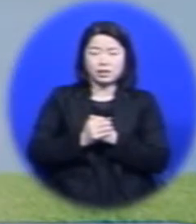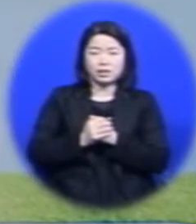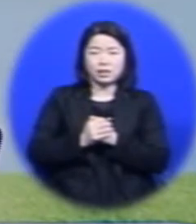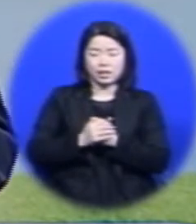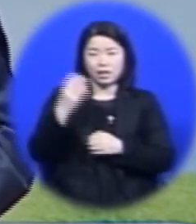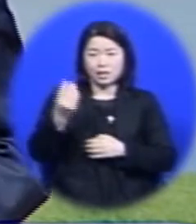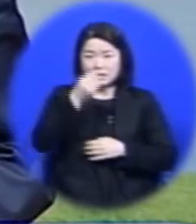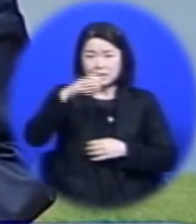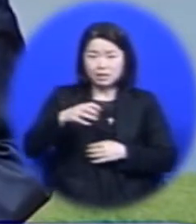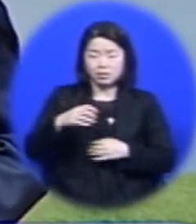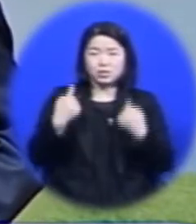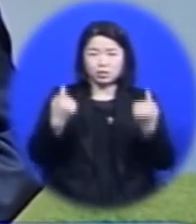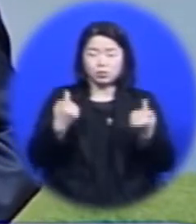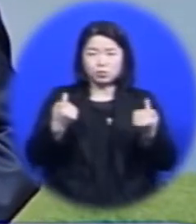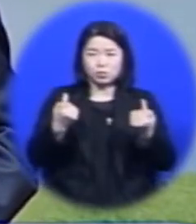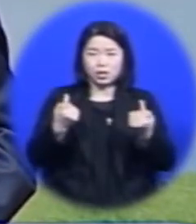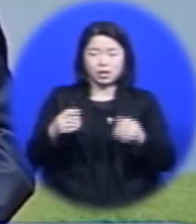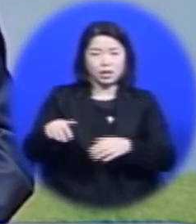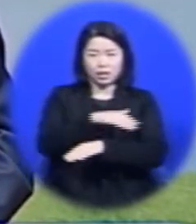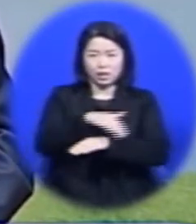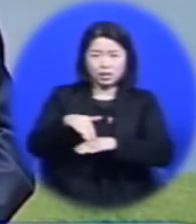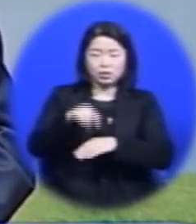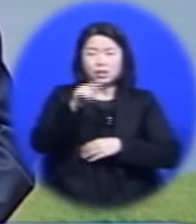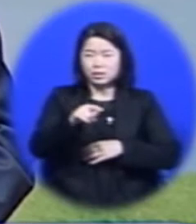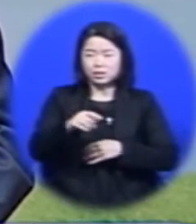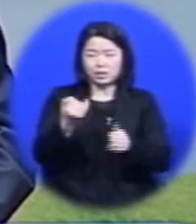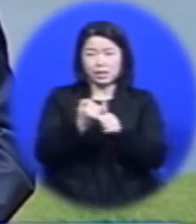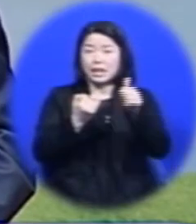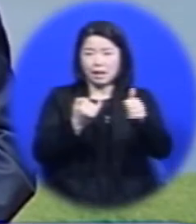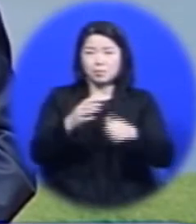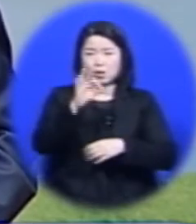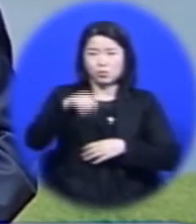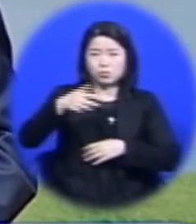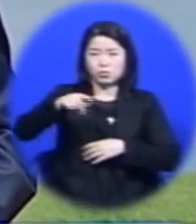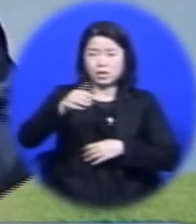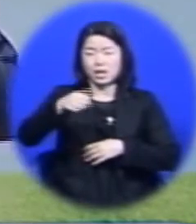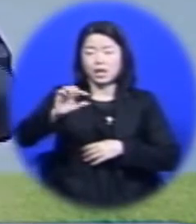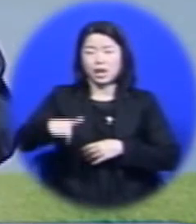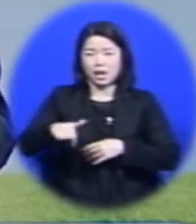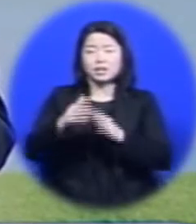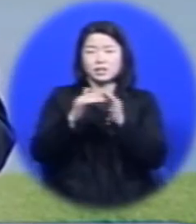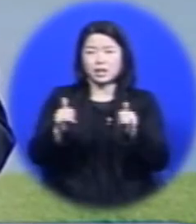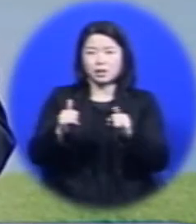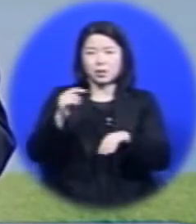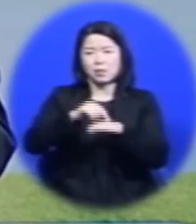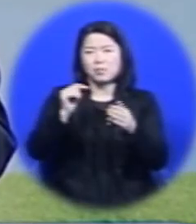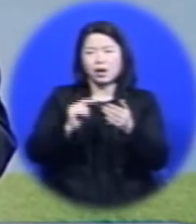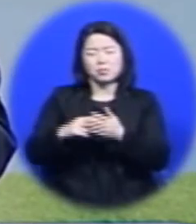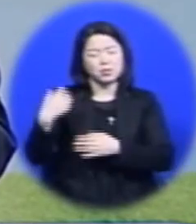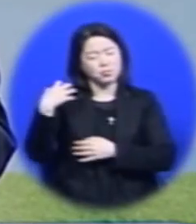성지순례 하면서 늘 그 우 지학 집사 의 경우 가 마음에 넣을 짐 스러웠습니다 여러분 같으면 어떻게 써야